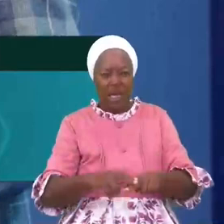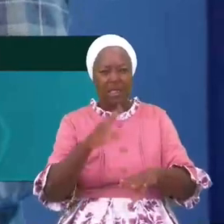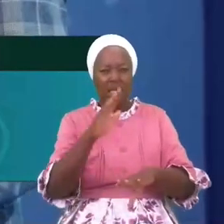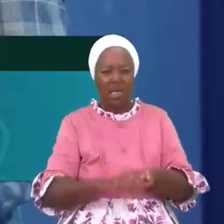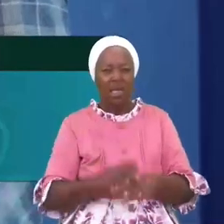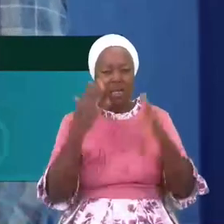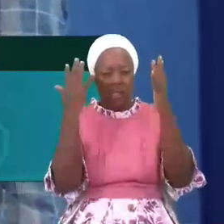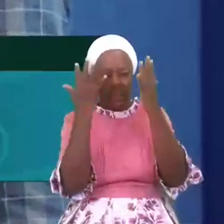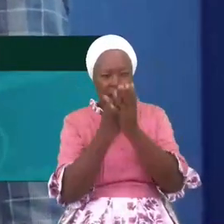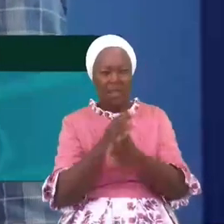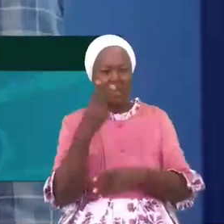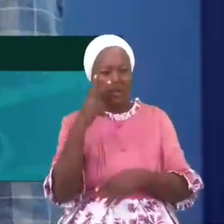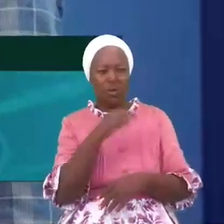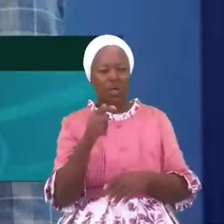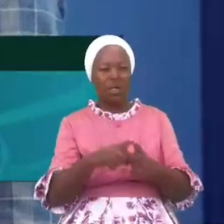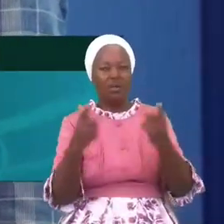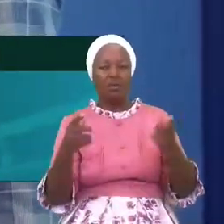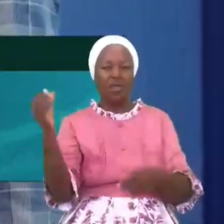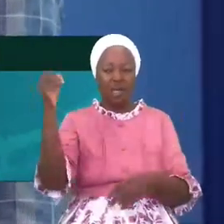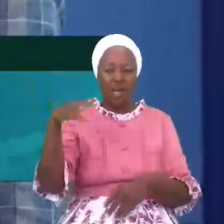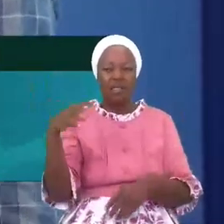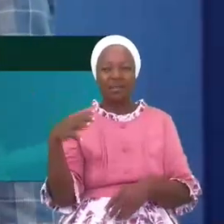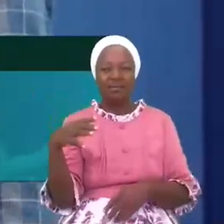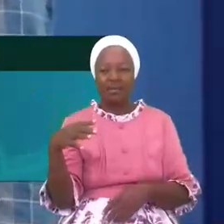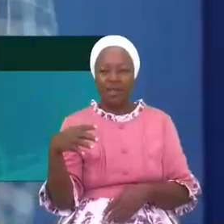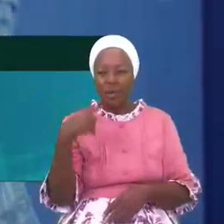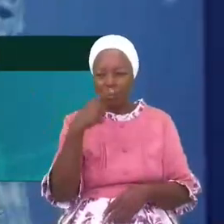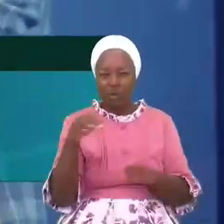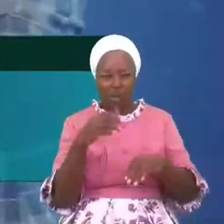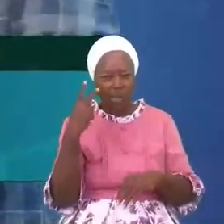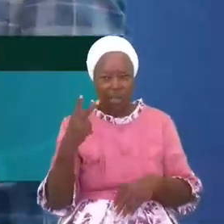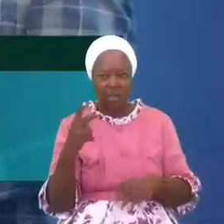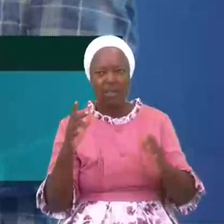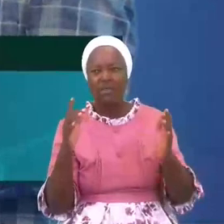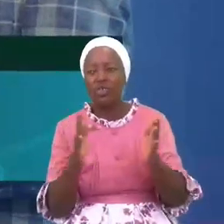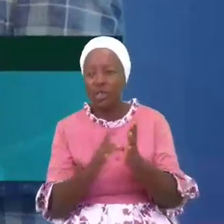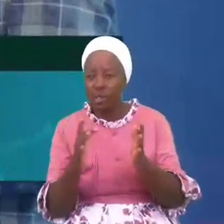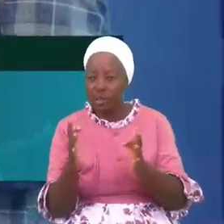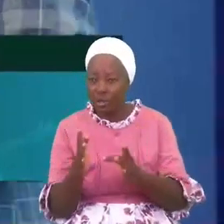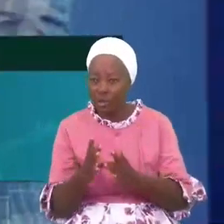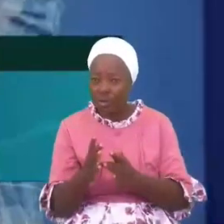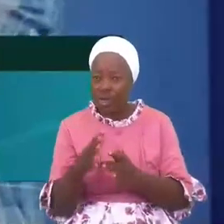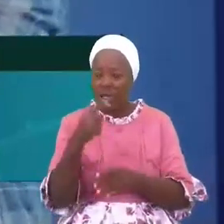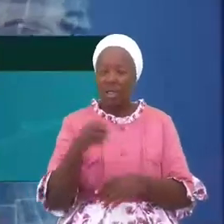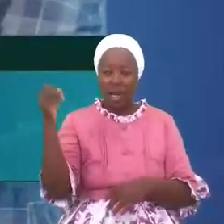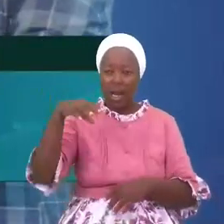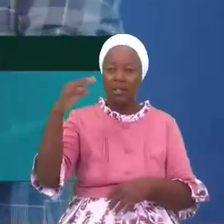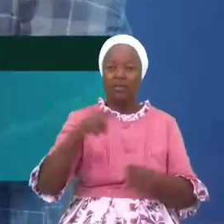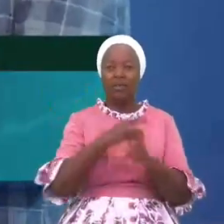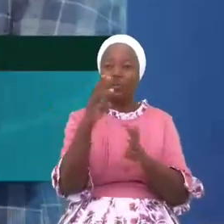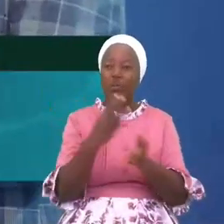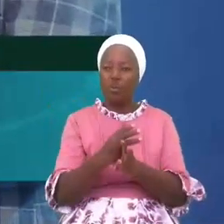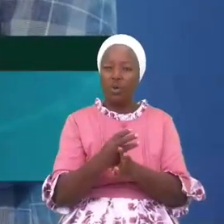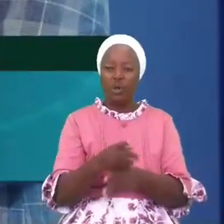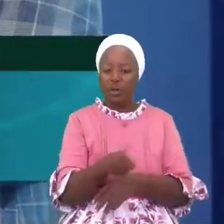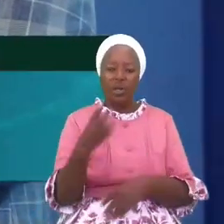Ce peuple assis dans les ténèbres a vu une grande lumière. Ils ont vu qui? Jésus, la lumière du monde. Ils étaient